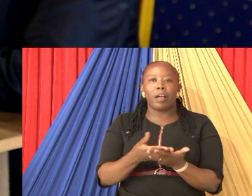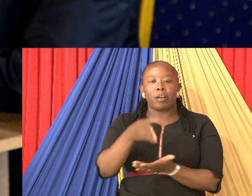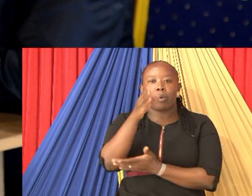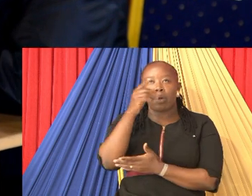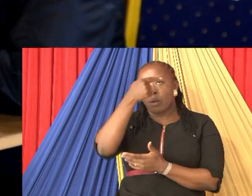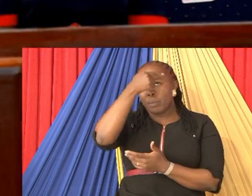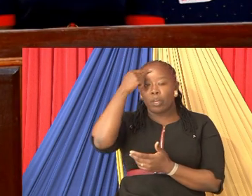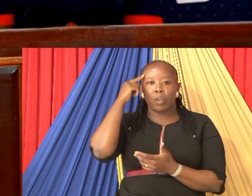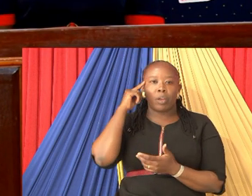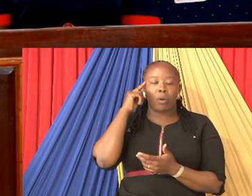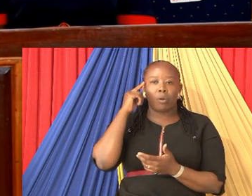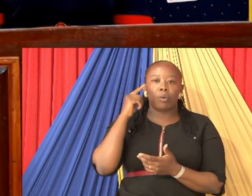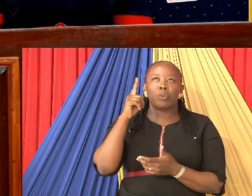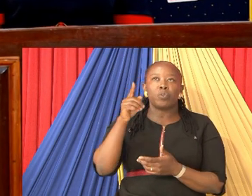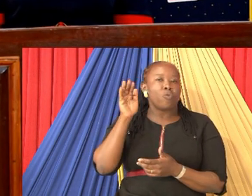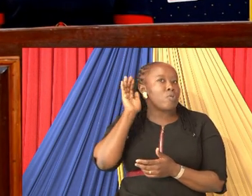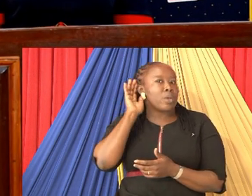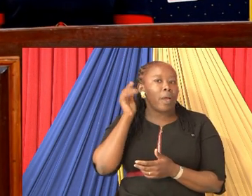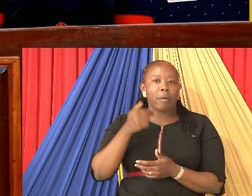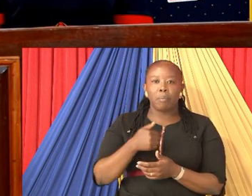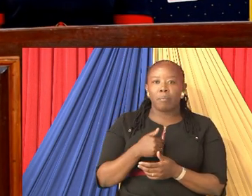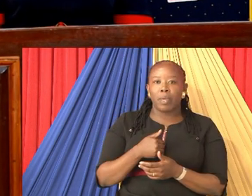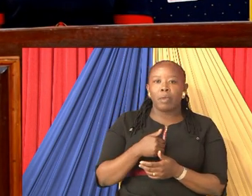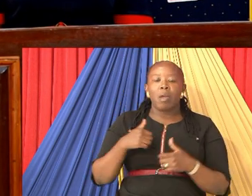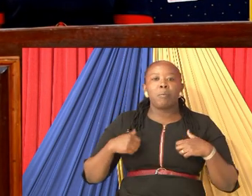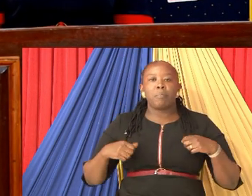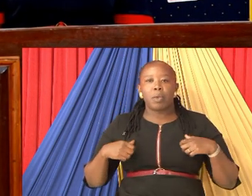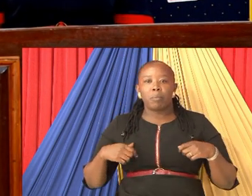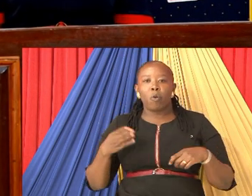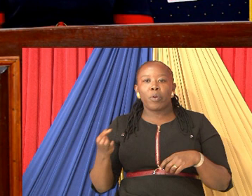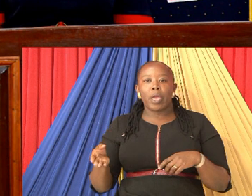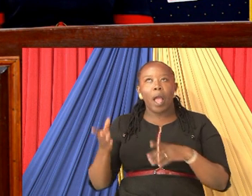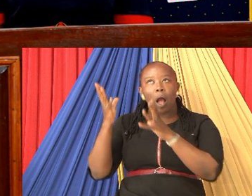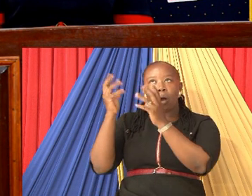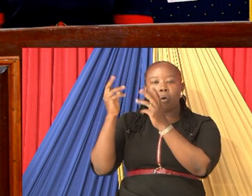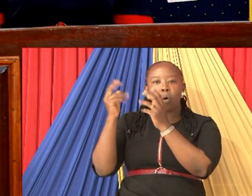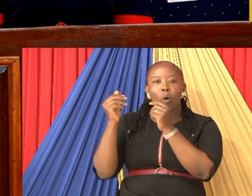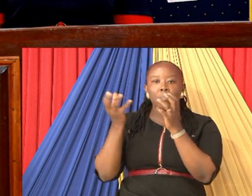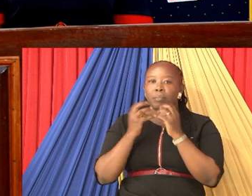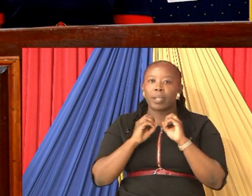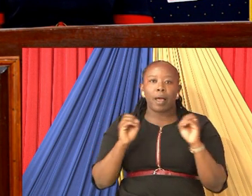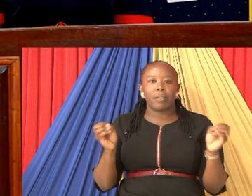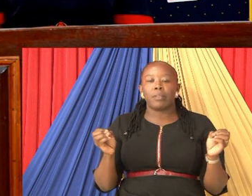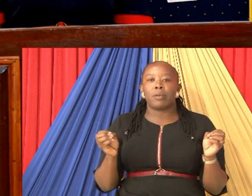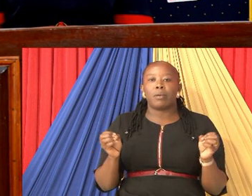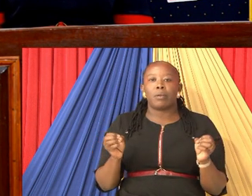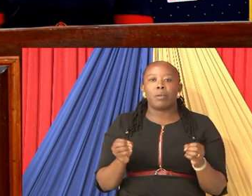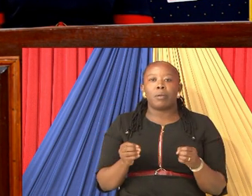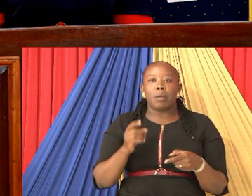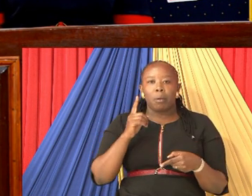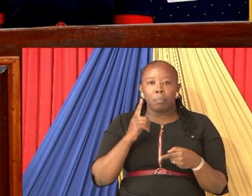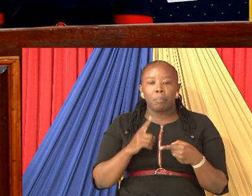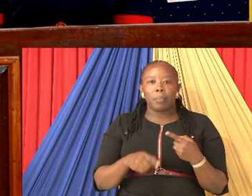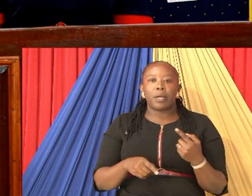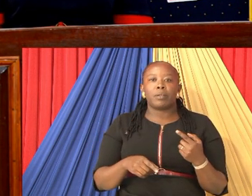ameaga, wanaona hakuna tumaini, lakini Yesu anashukuru Mungu hata katika hiyo hali